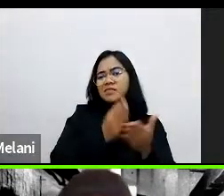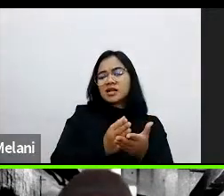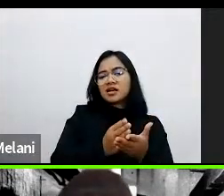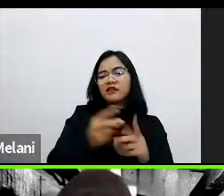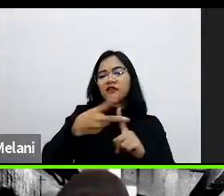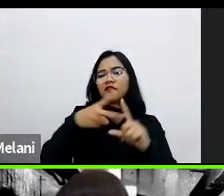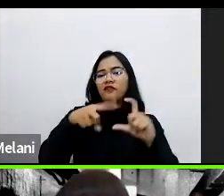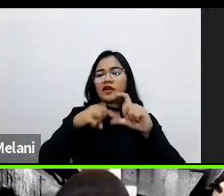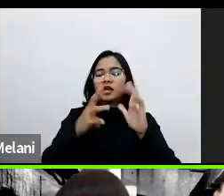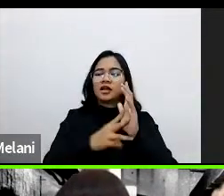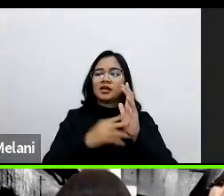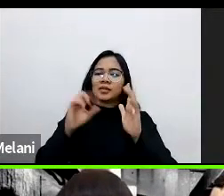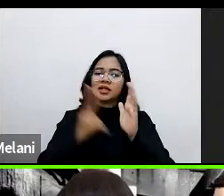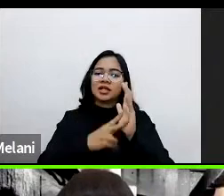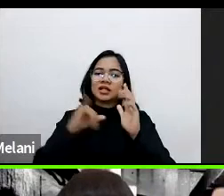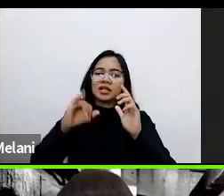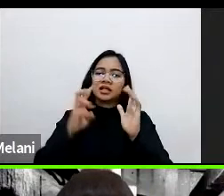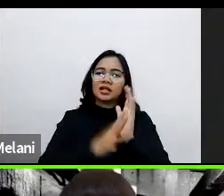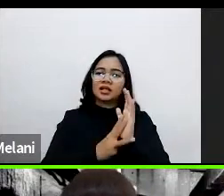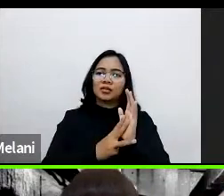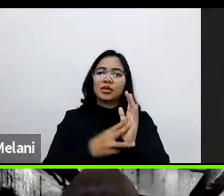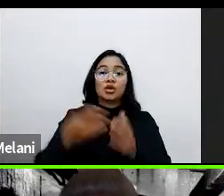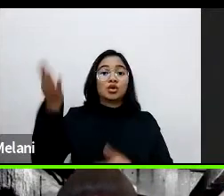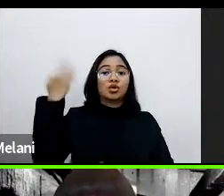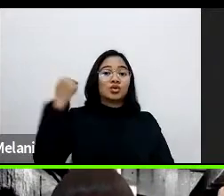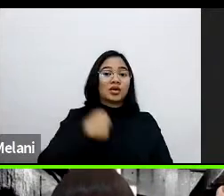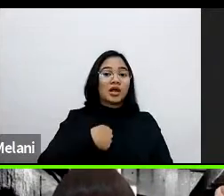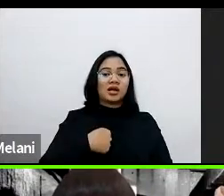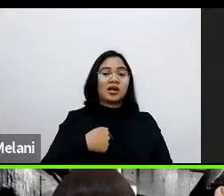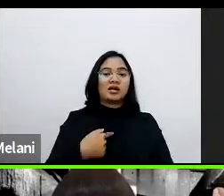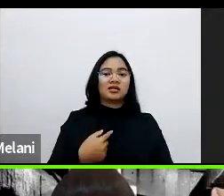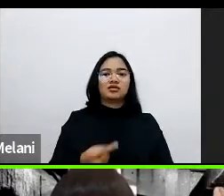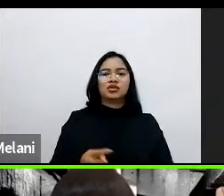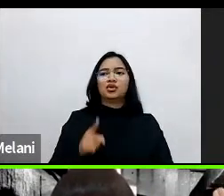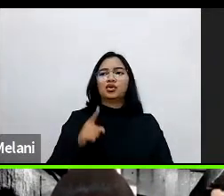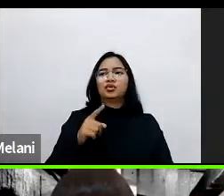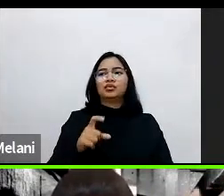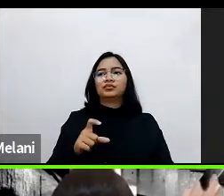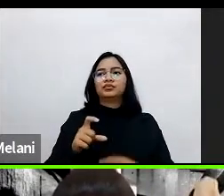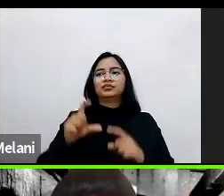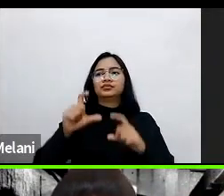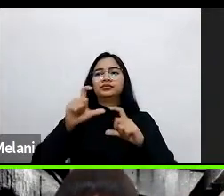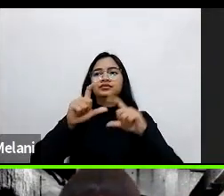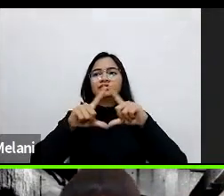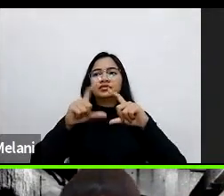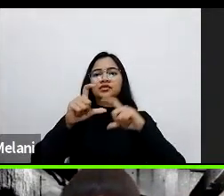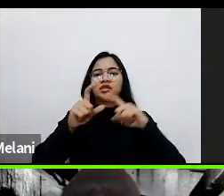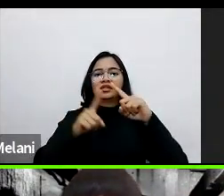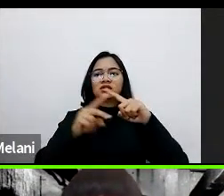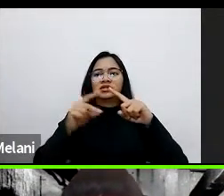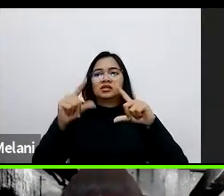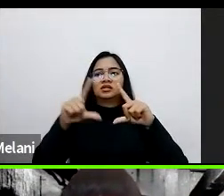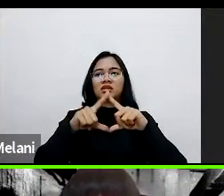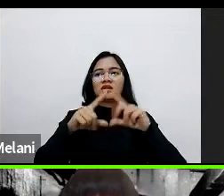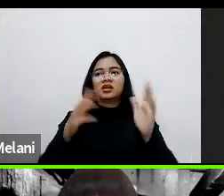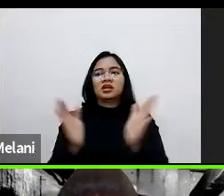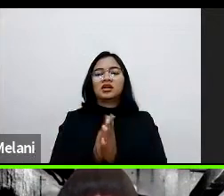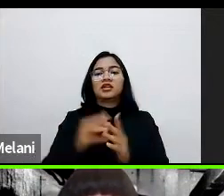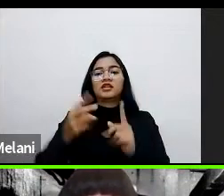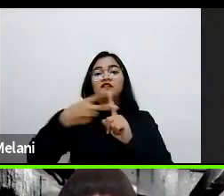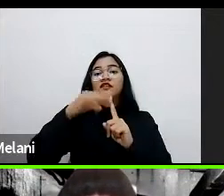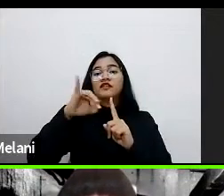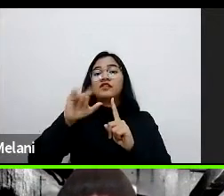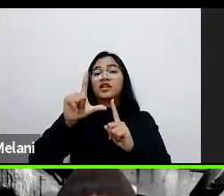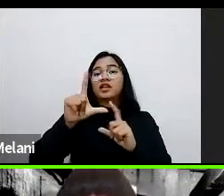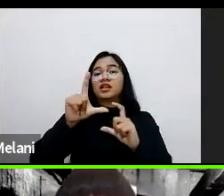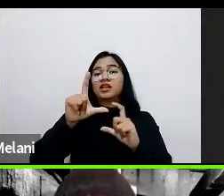belakangnya sastra, itu bidang yang sangat feminin, seperti juga filsafat, dan dianggap tidak berkontribusi terhadap masyarakat. Tapi